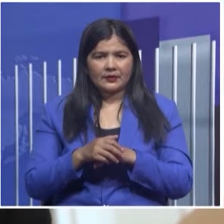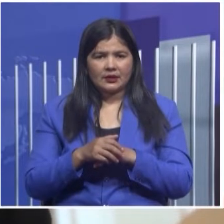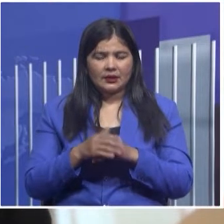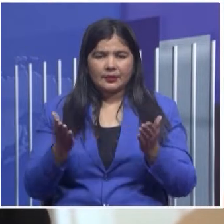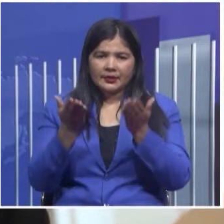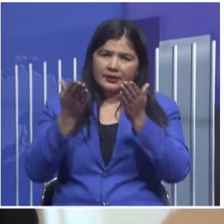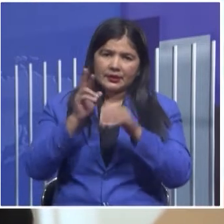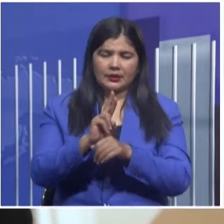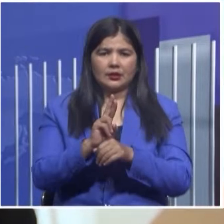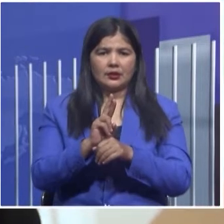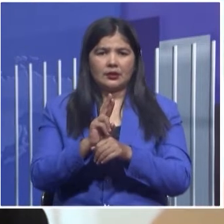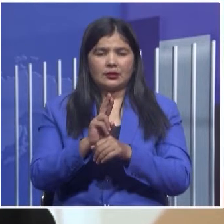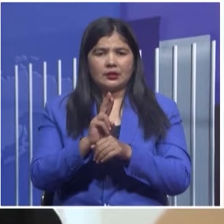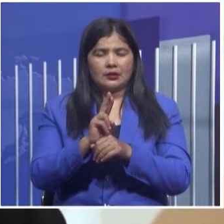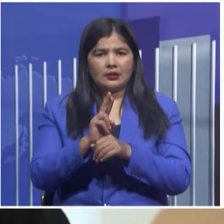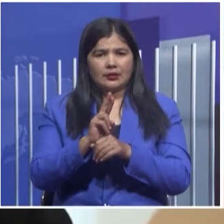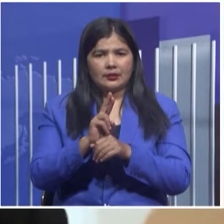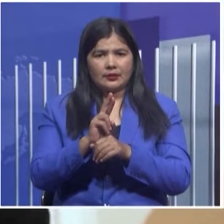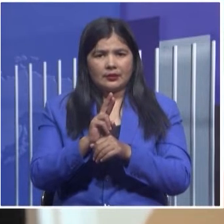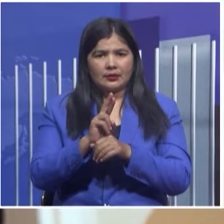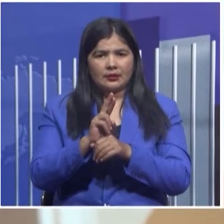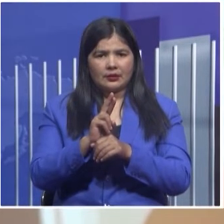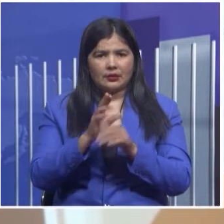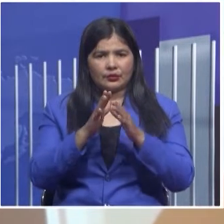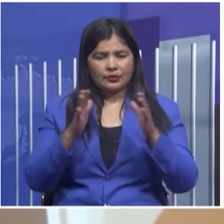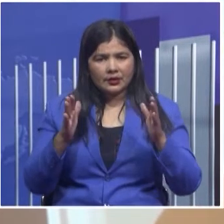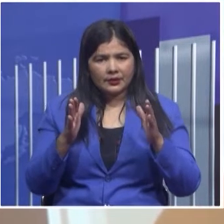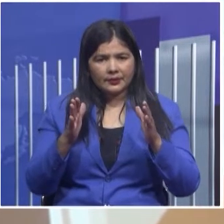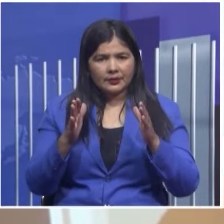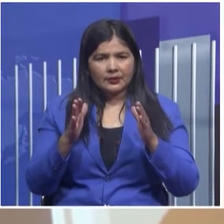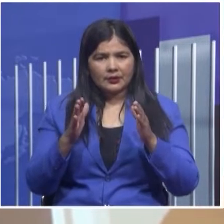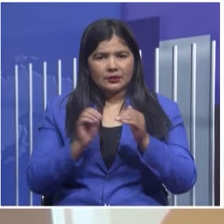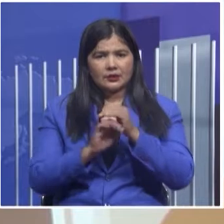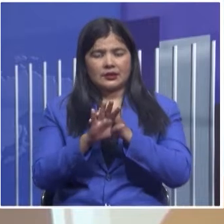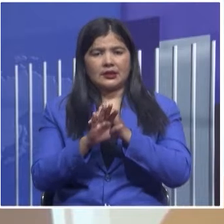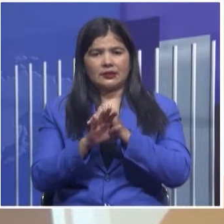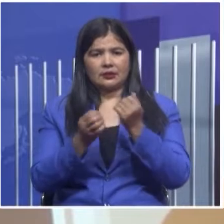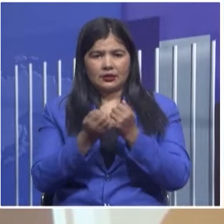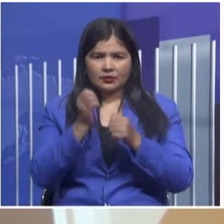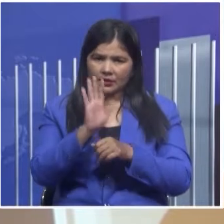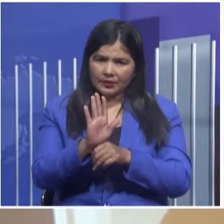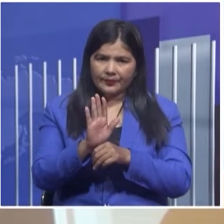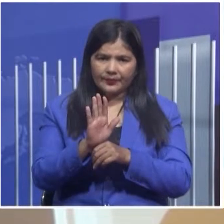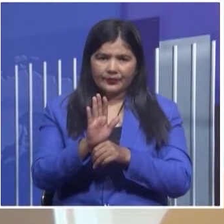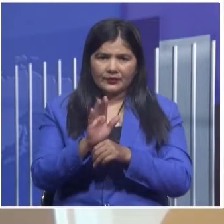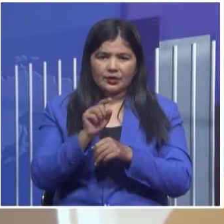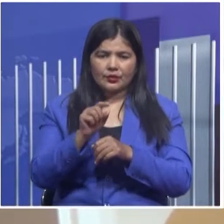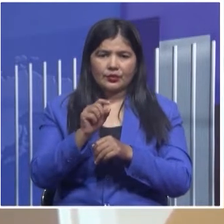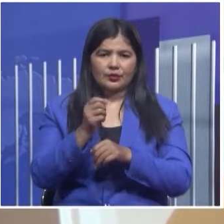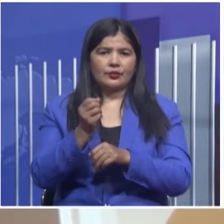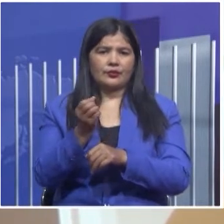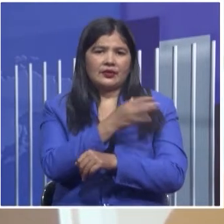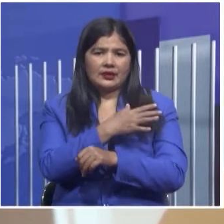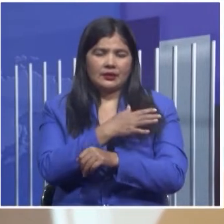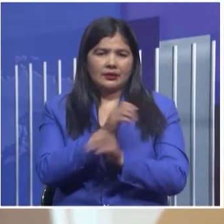वृद्धि र स्तरको उन्नति दुवै गर्ने जिम्मेदारी मन्त्रालयले लिएको छ। त्योभन्दा अझै एक पाइला अगाडि